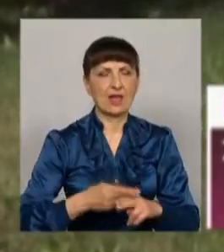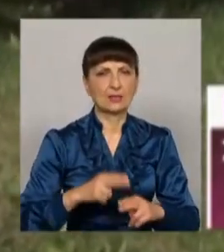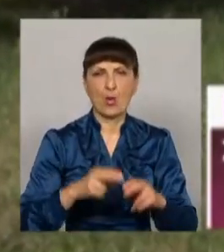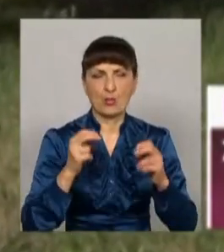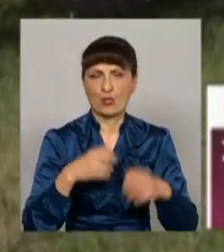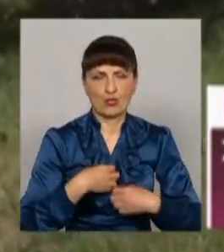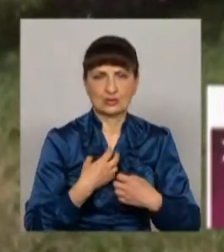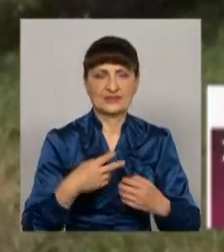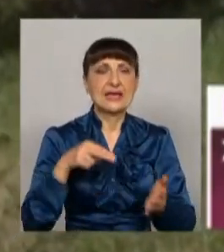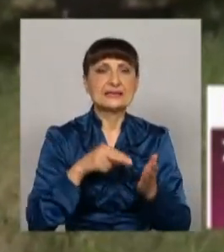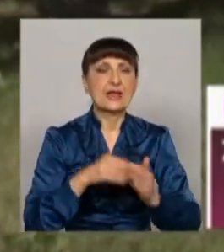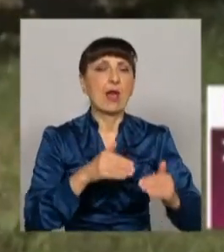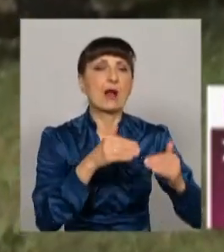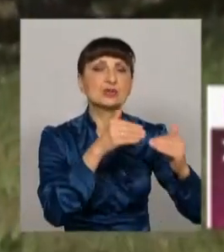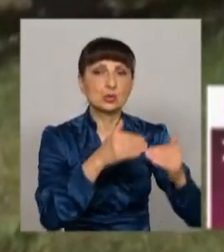Цены растут,